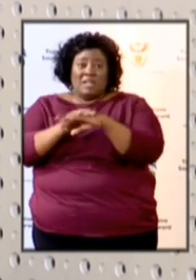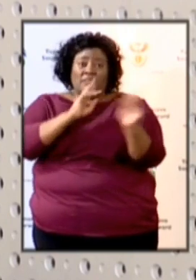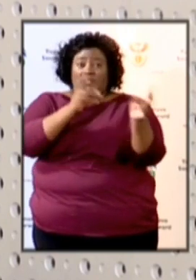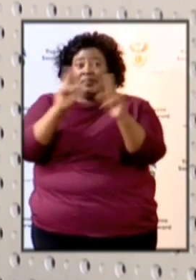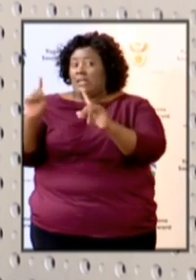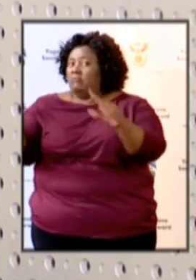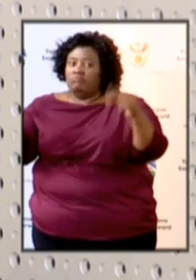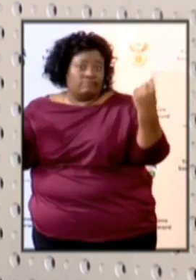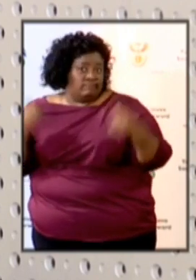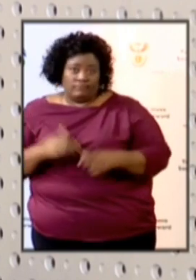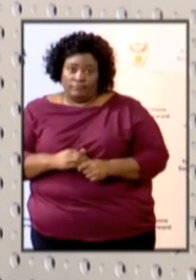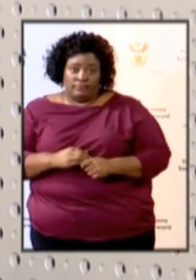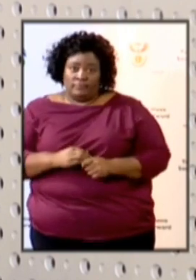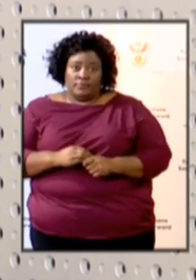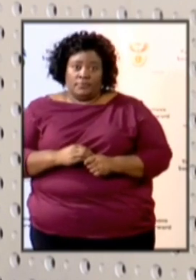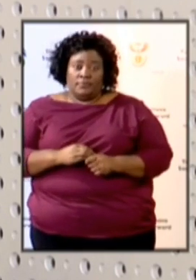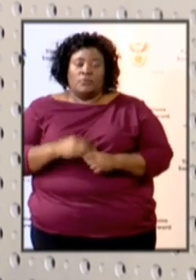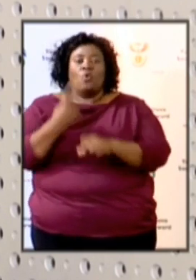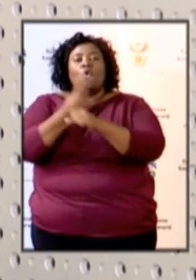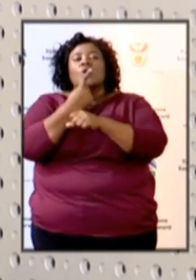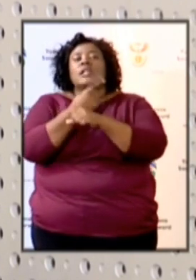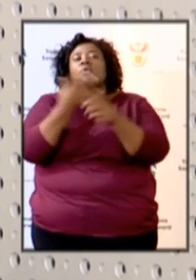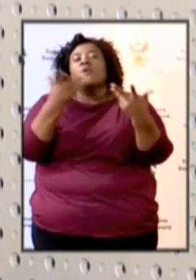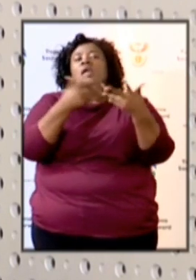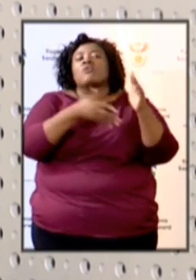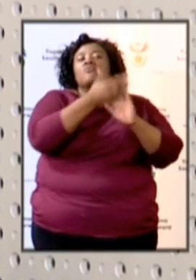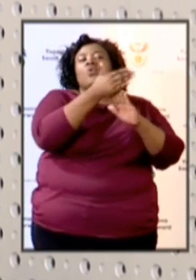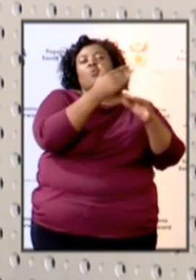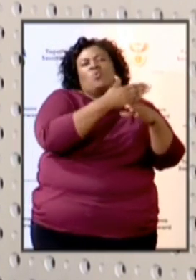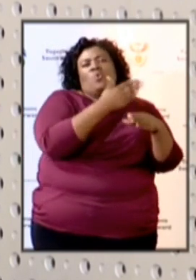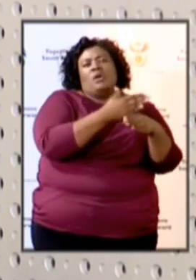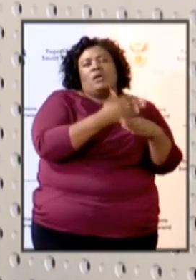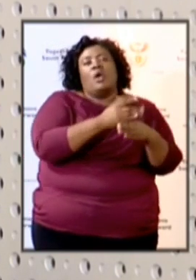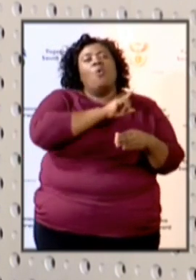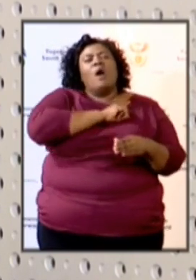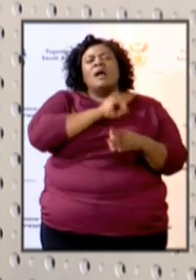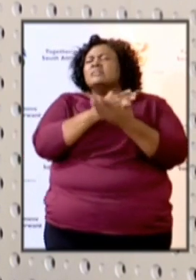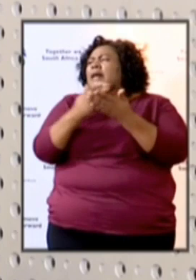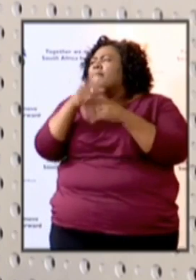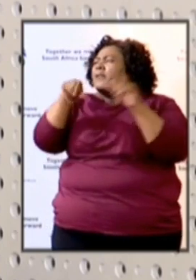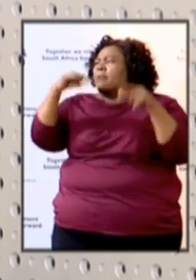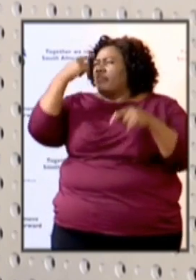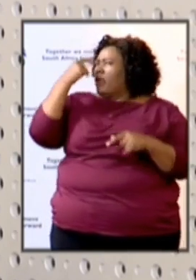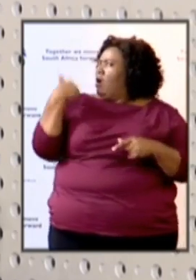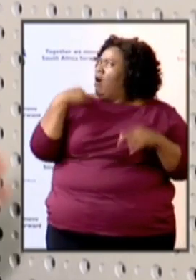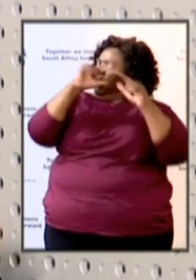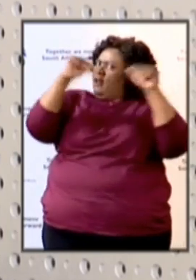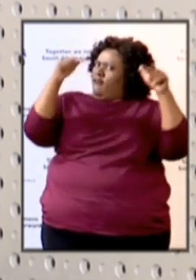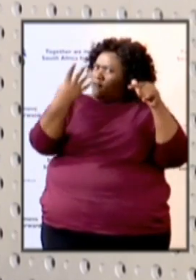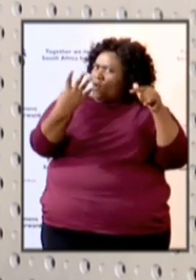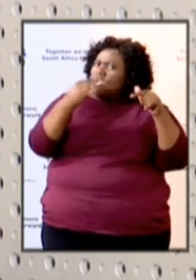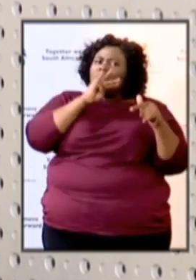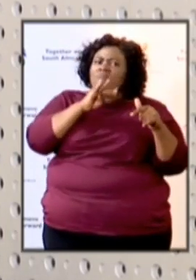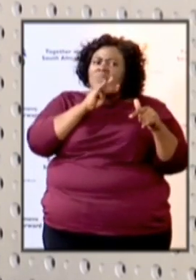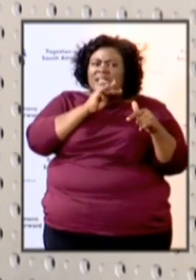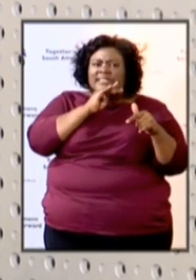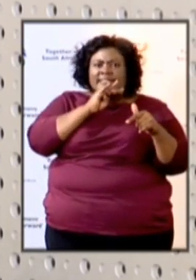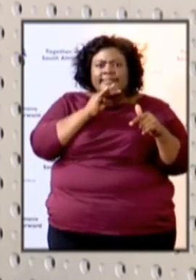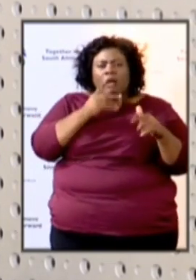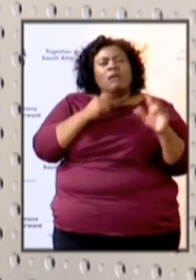ukugcizelela lokho. Ngoba abanye ngibona ngathi bacabanga ukuthi mase kuthiwa ku-level 4, hawu.